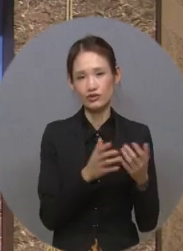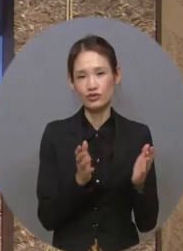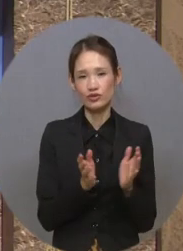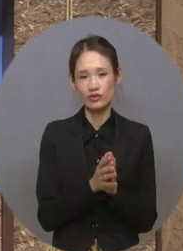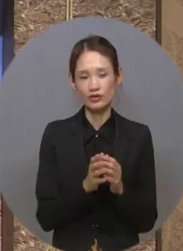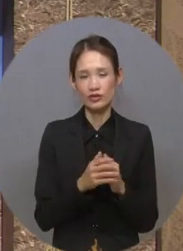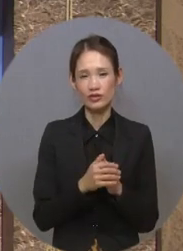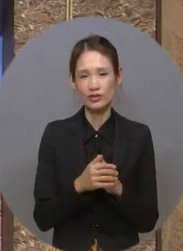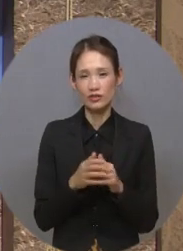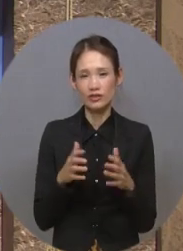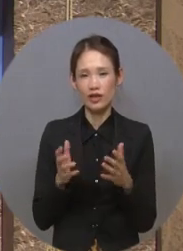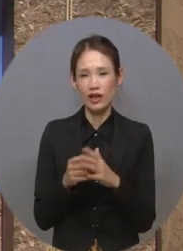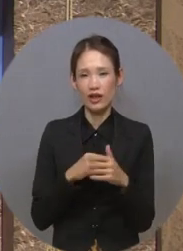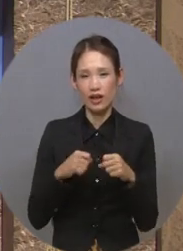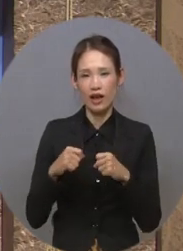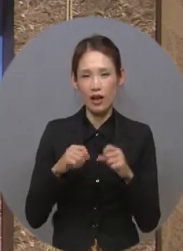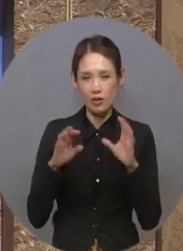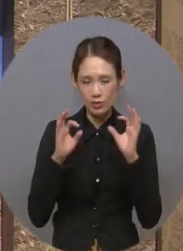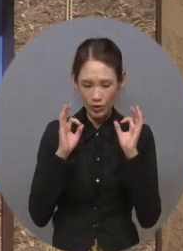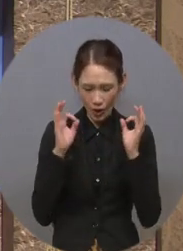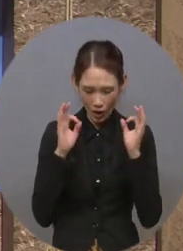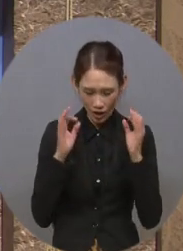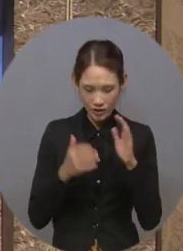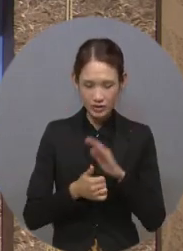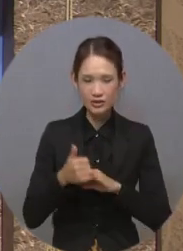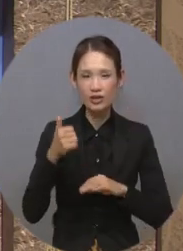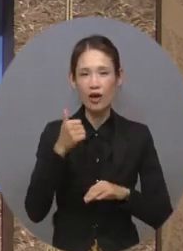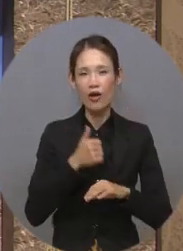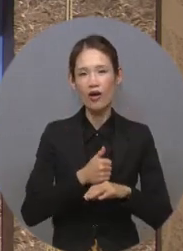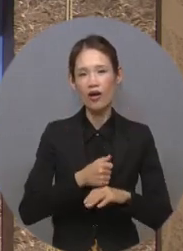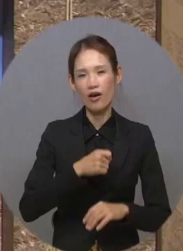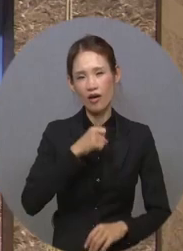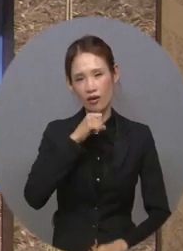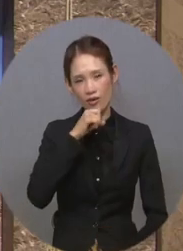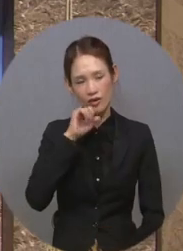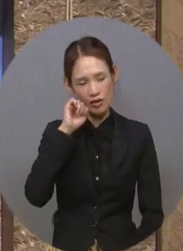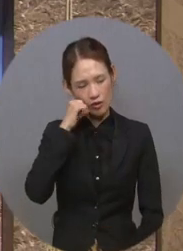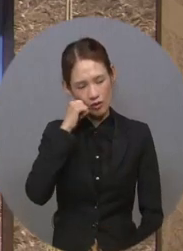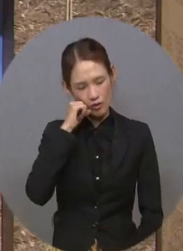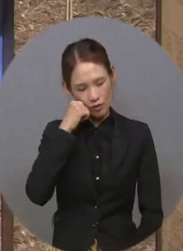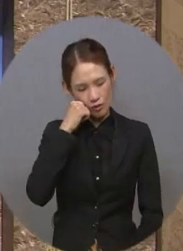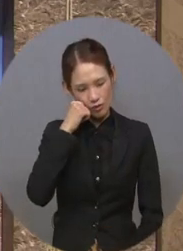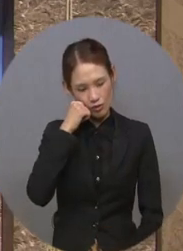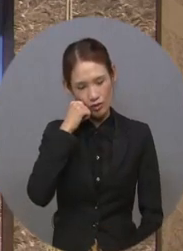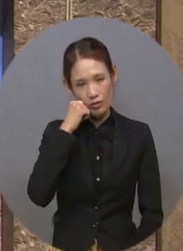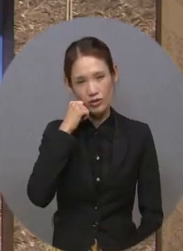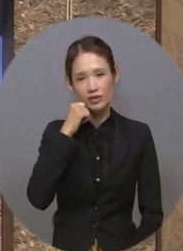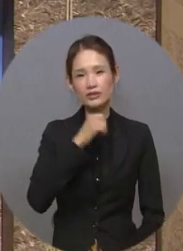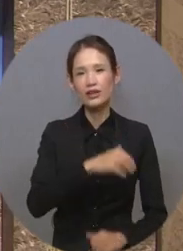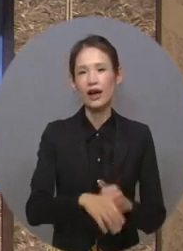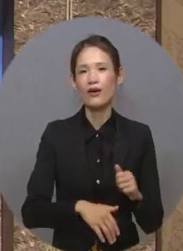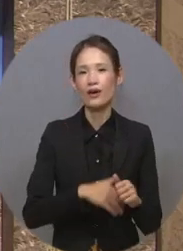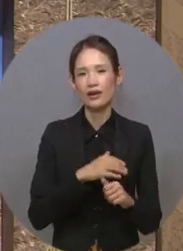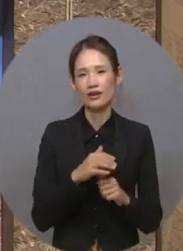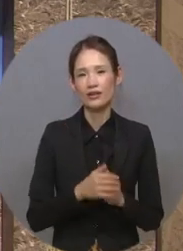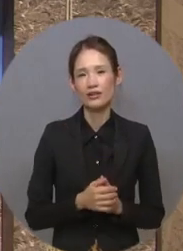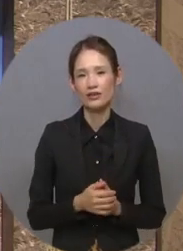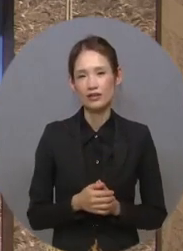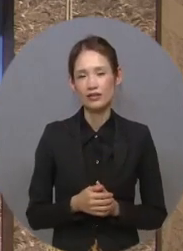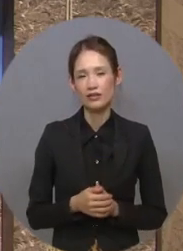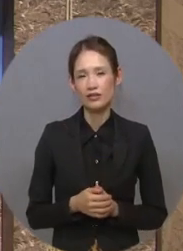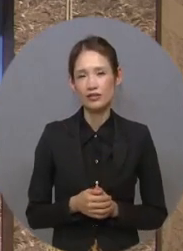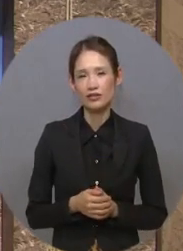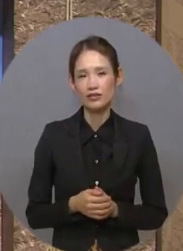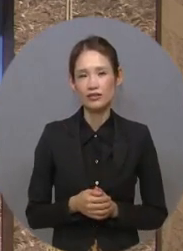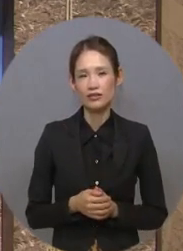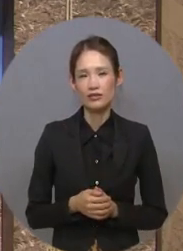당적을 가진 사람들은 아무리 노력을 해도 어떤 성과를 낼 수 없는 예. 그런 어려운 상황이었기 때문에 예.